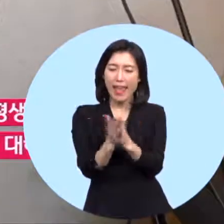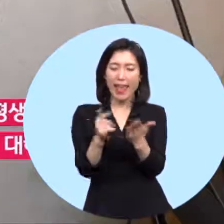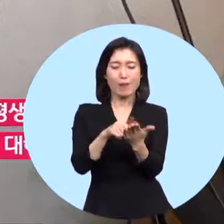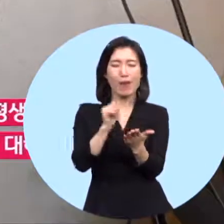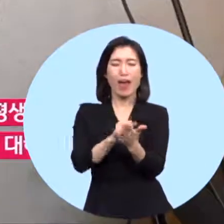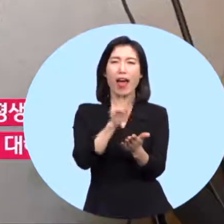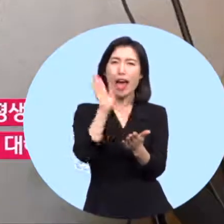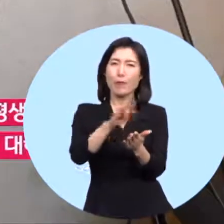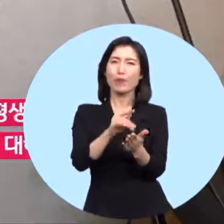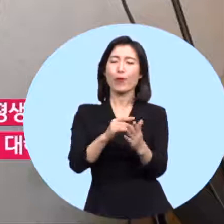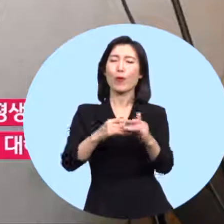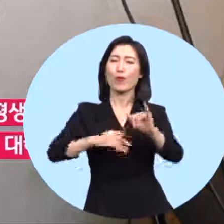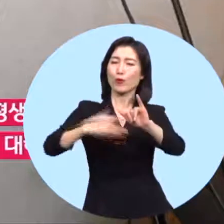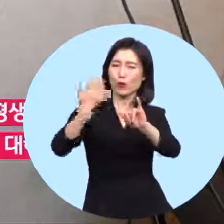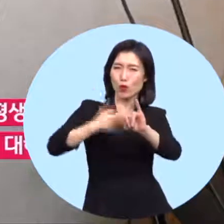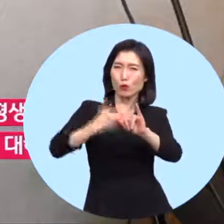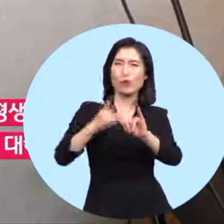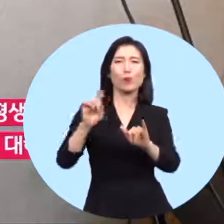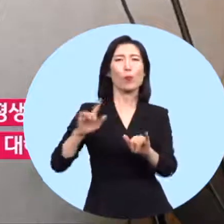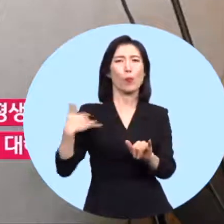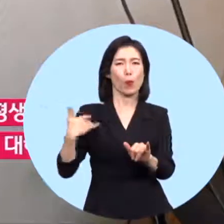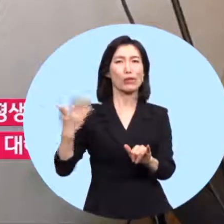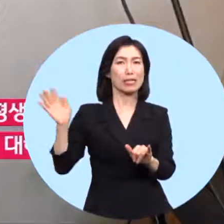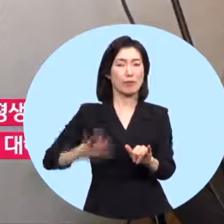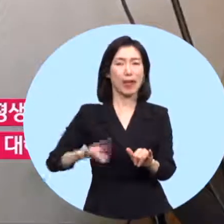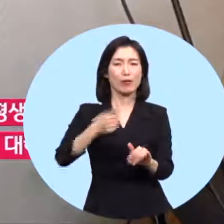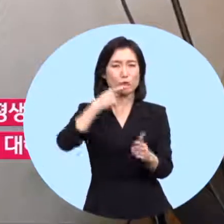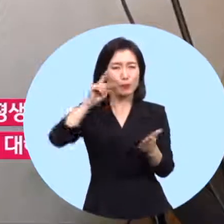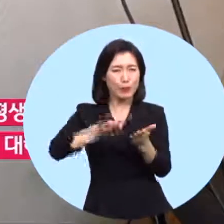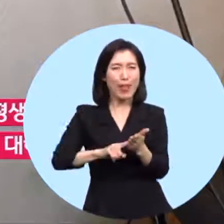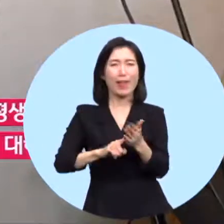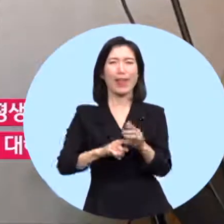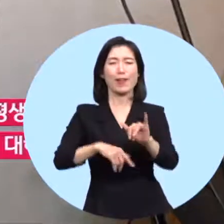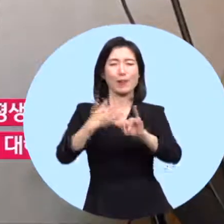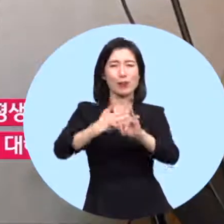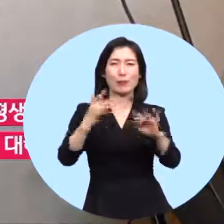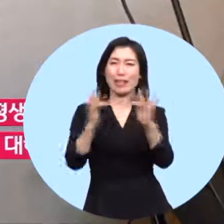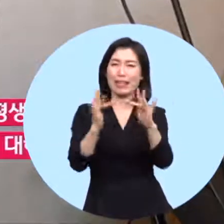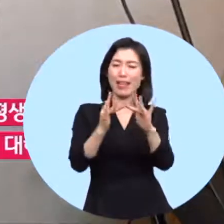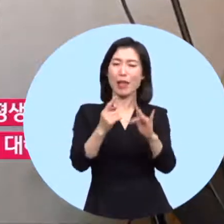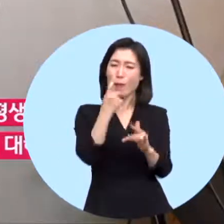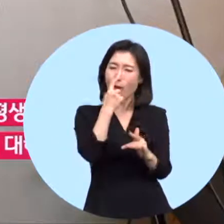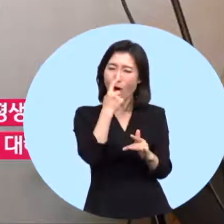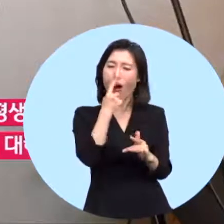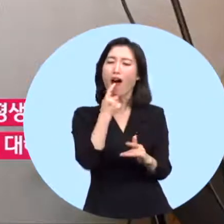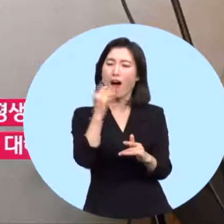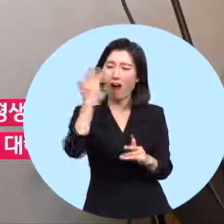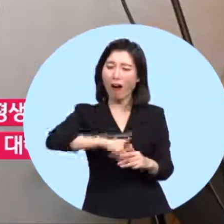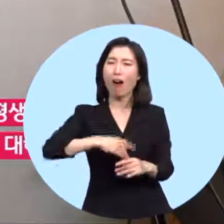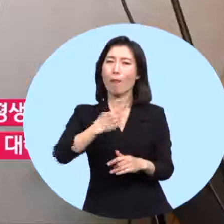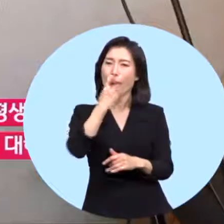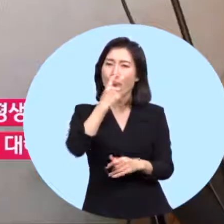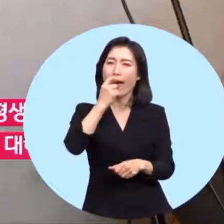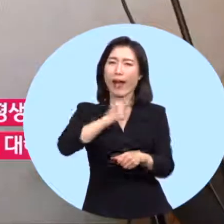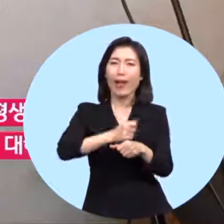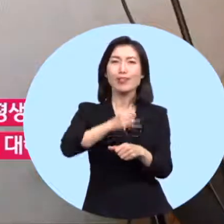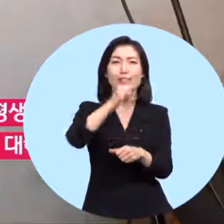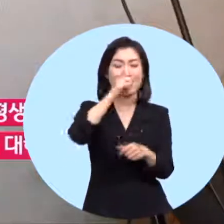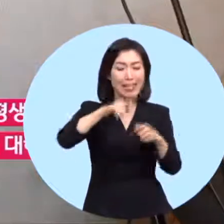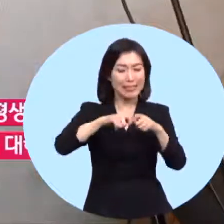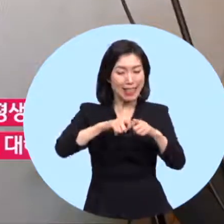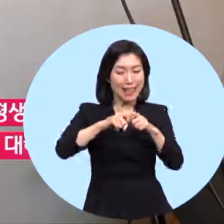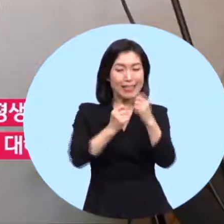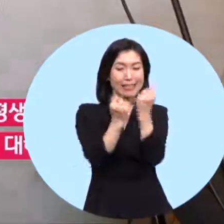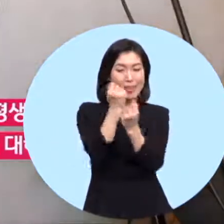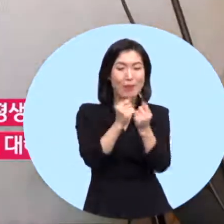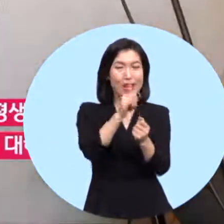쉽게 그야말로 유튜브 유자도 모르는 어머니들이 좀 쉽게 설명받고 교육받을 수 있는 자세하게 자상하게